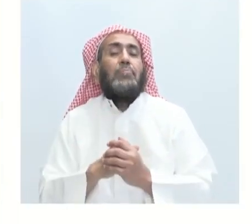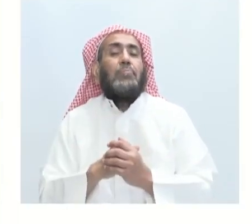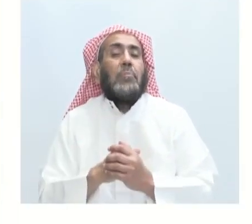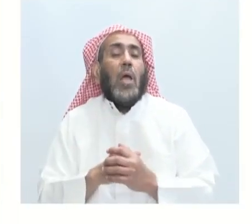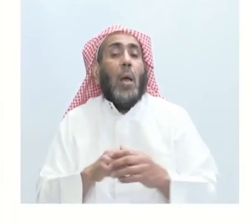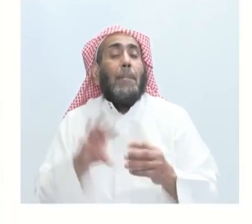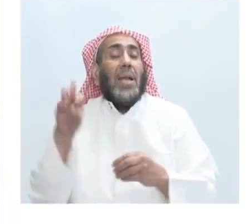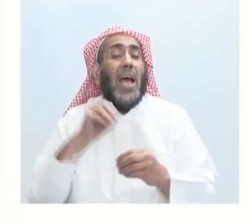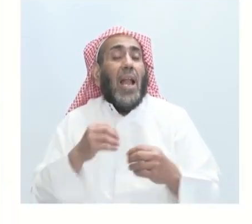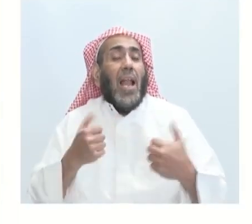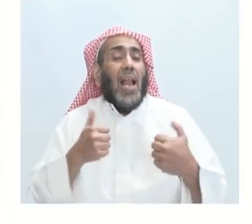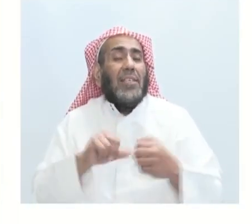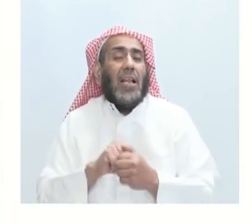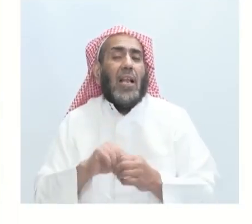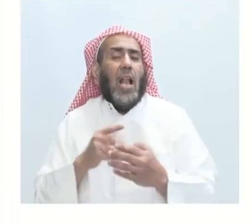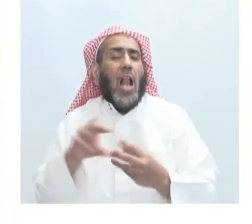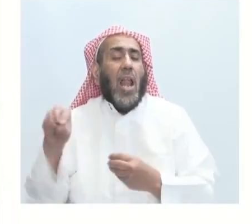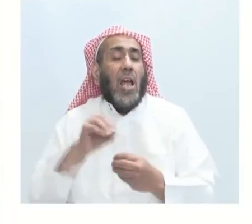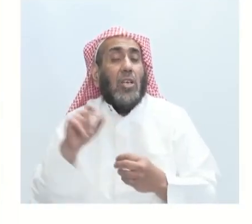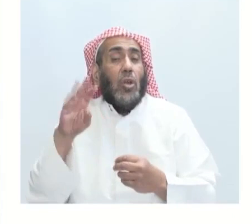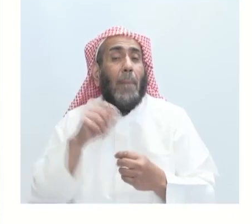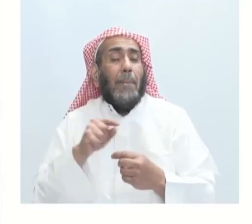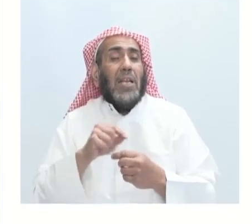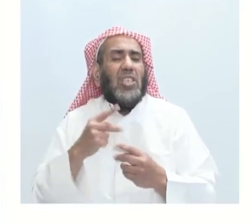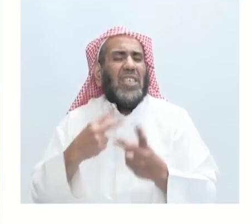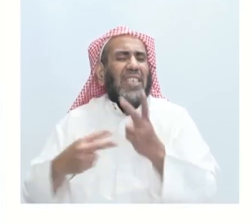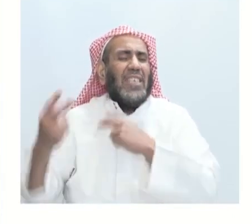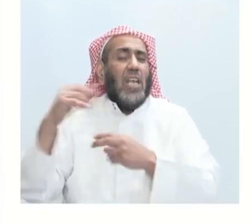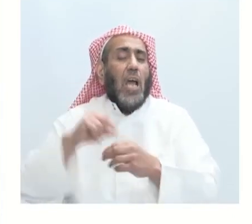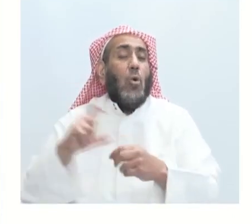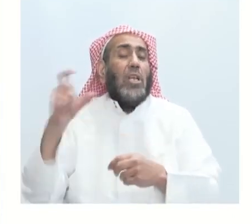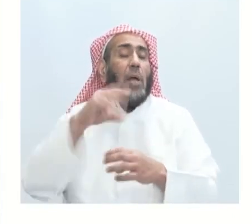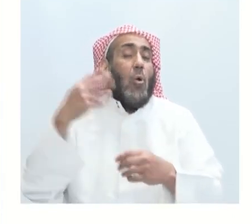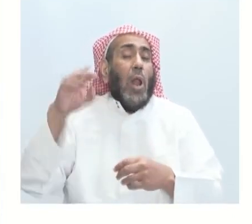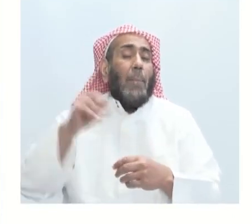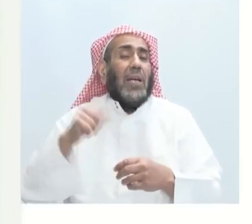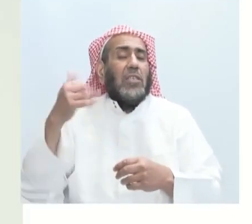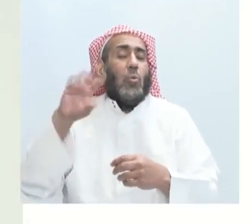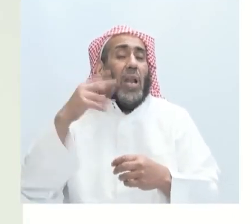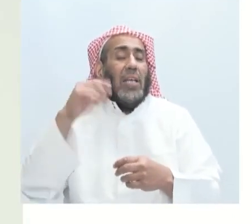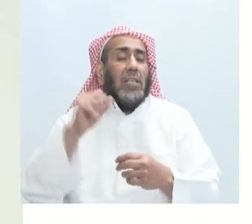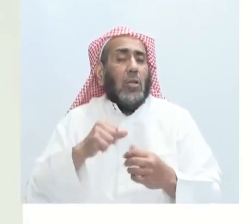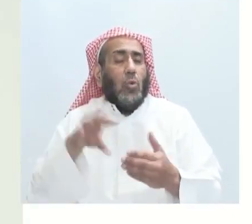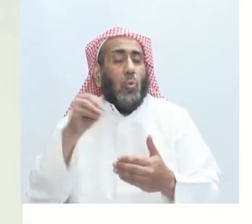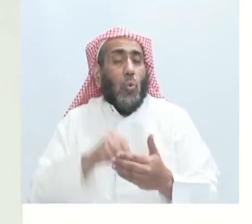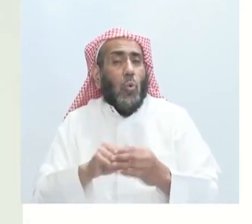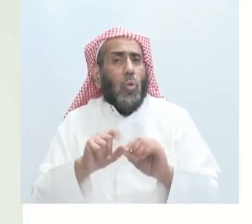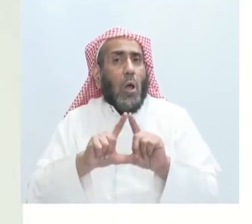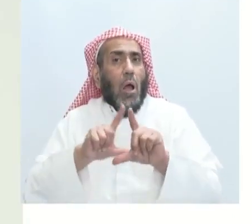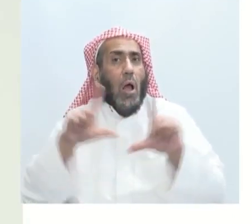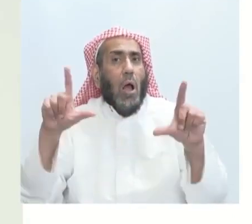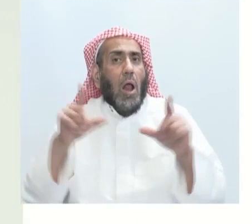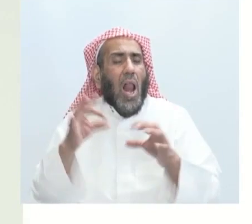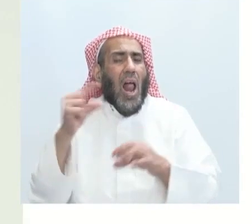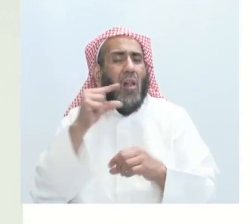مناهي الغزل طبعا نهل الشعر السعودي من الشعر الجاهلي والاسلامي والعباسي والاندلسي والمعاصر ظواهر شائعه رقت